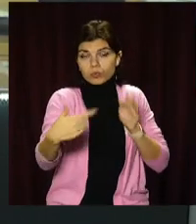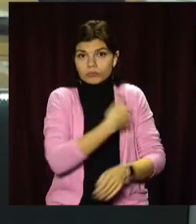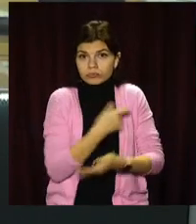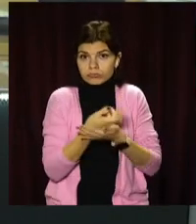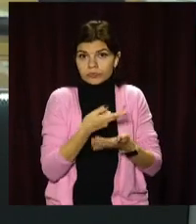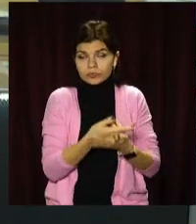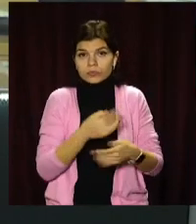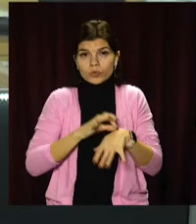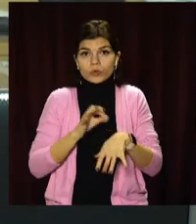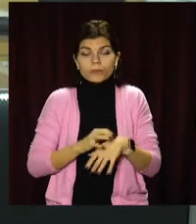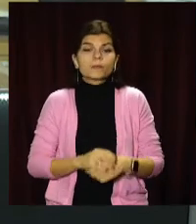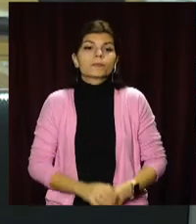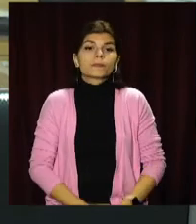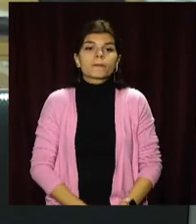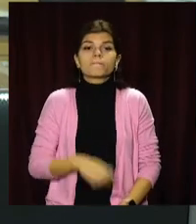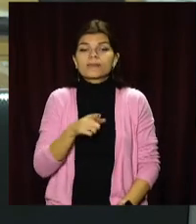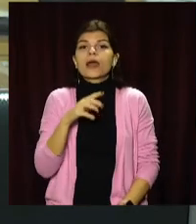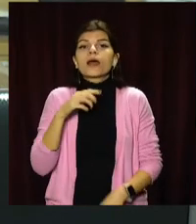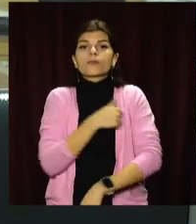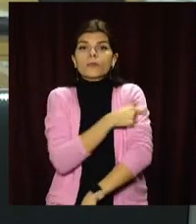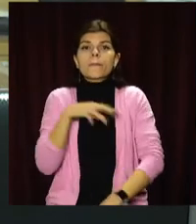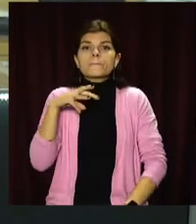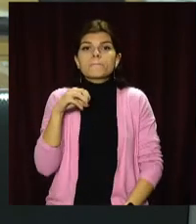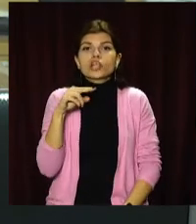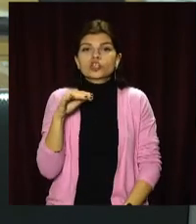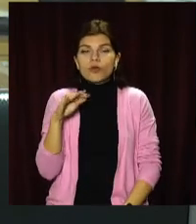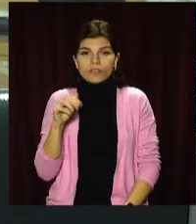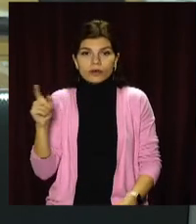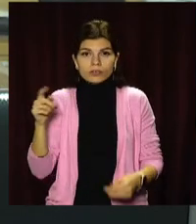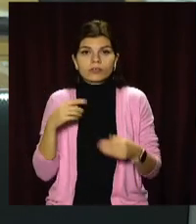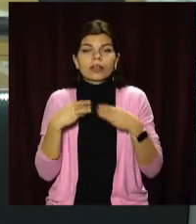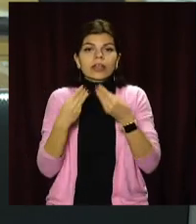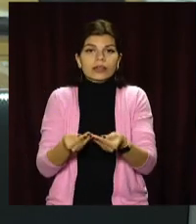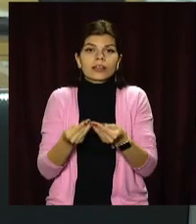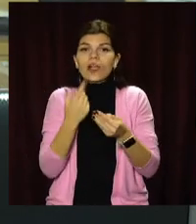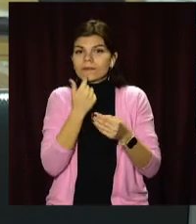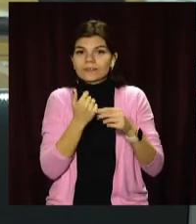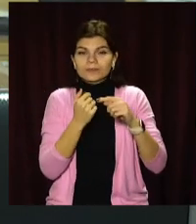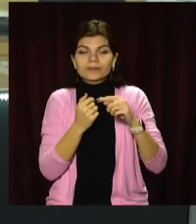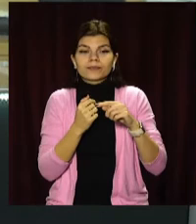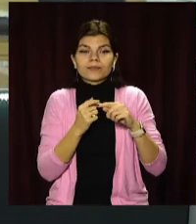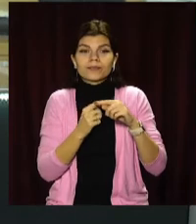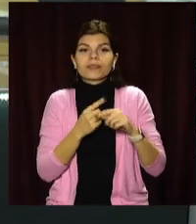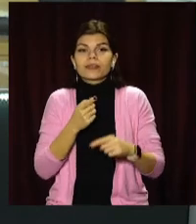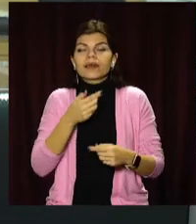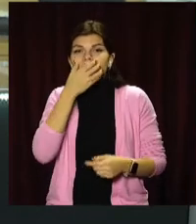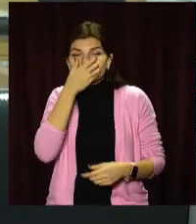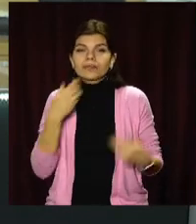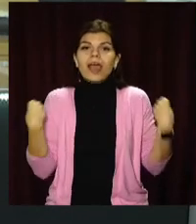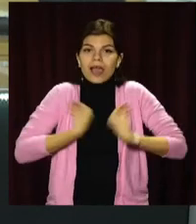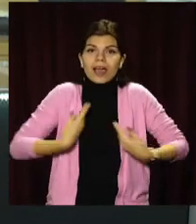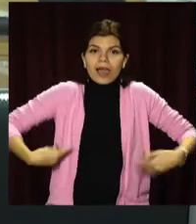необхідності отримала обласна лікарня імені Мечникова. Гуманітарну допомогу надали благодійний фонд Дніпра у вантажі маски, халати,